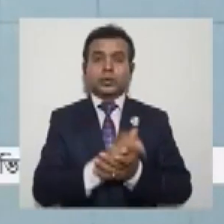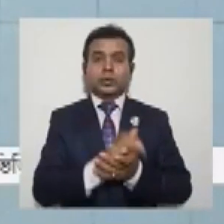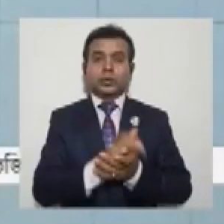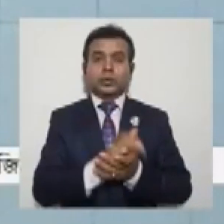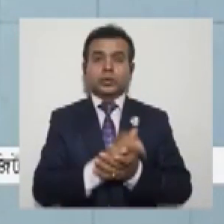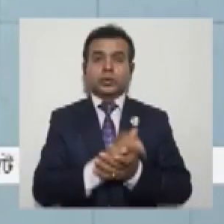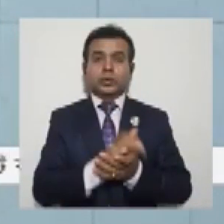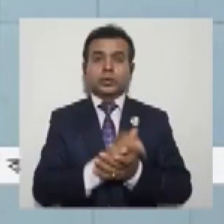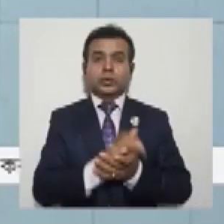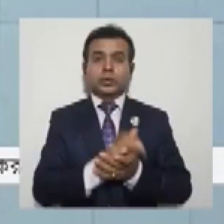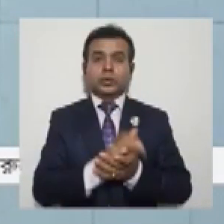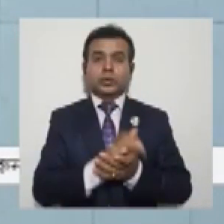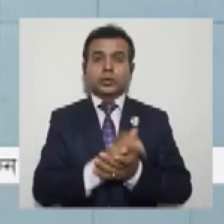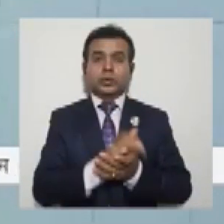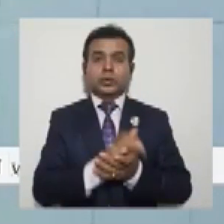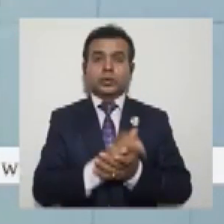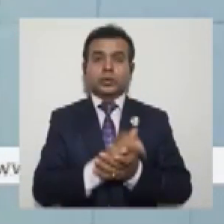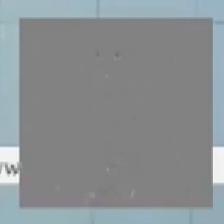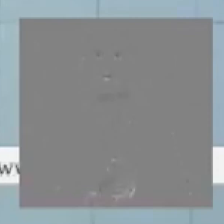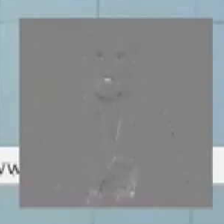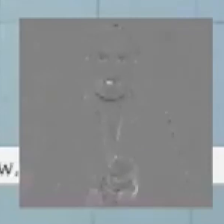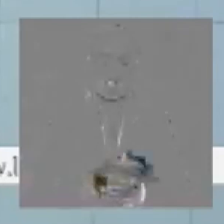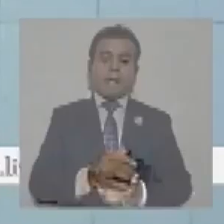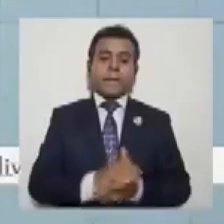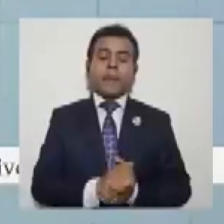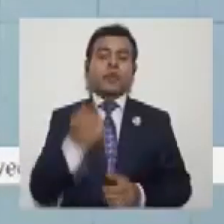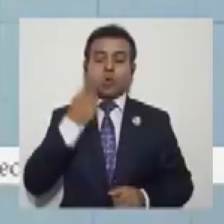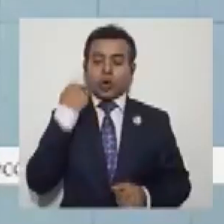2779টি, যা গতকালের চেয়ে 7% বেশি।